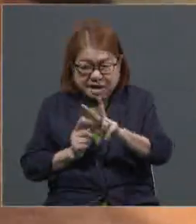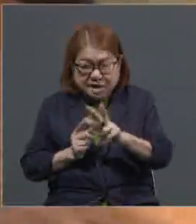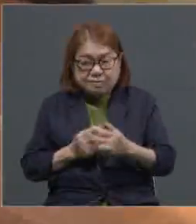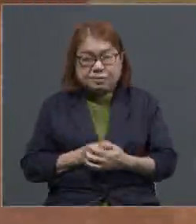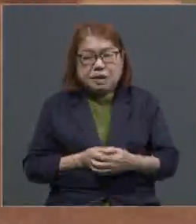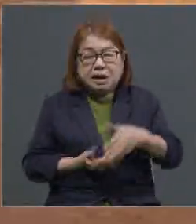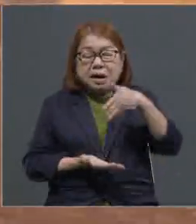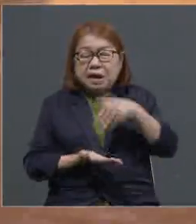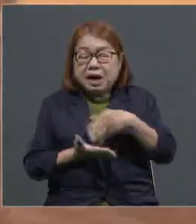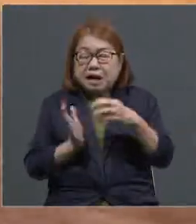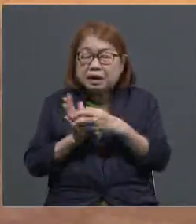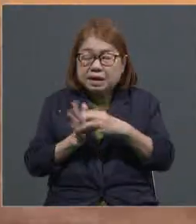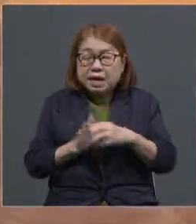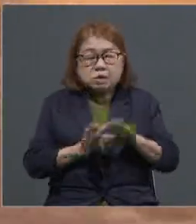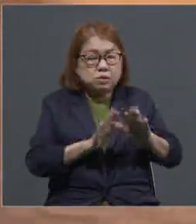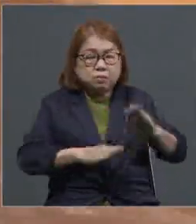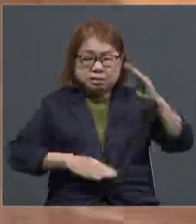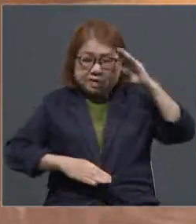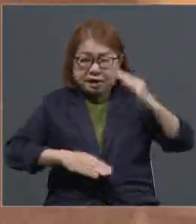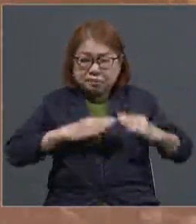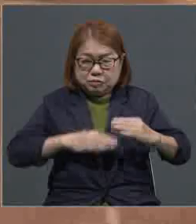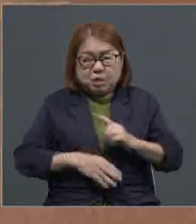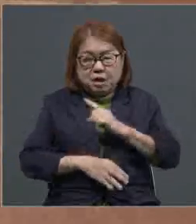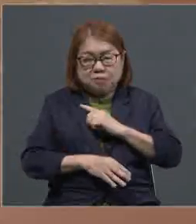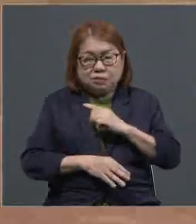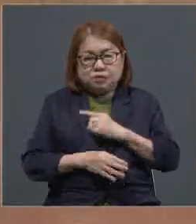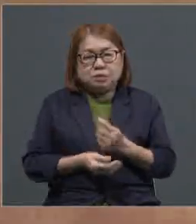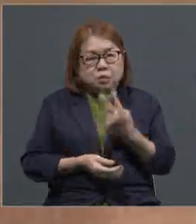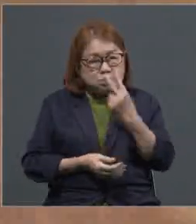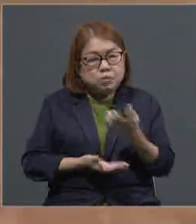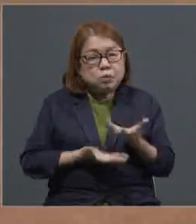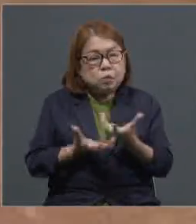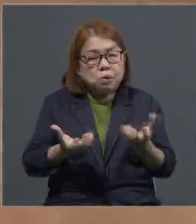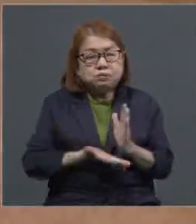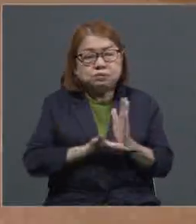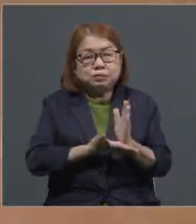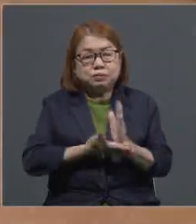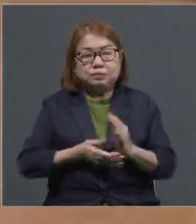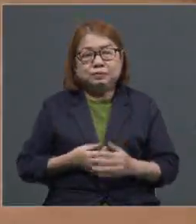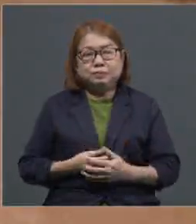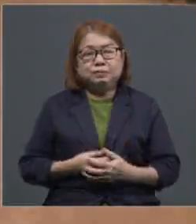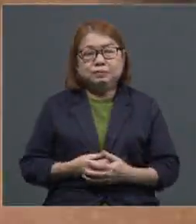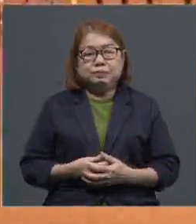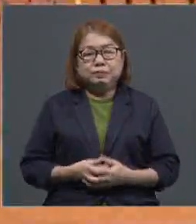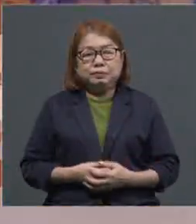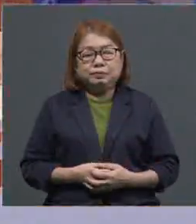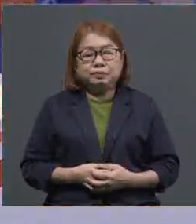บกโดยให้เจ้ากรมกิจการพลเรือนเป็นผู้ดูแลรับผิดชอบครับพาคุณผู้